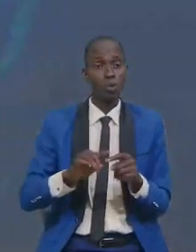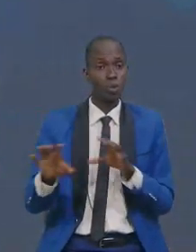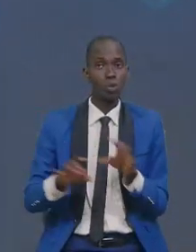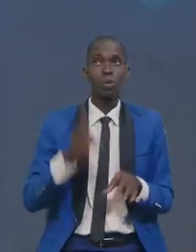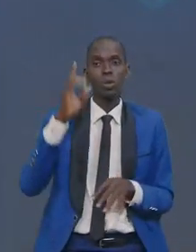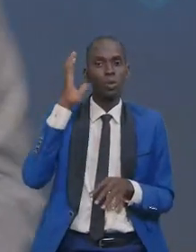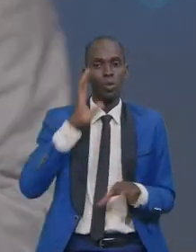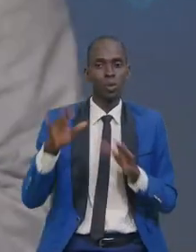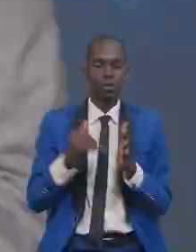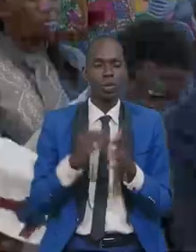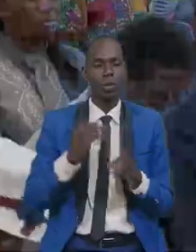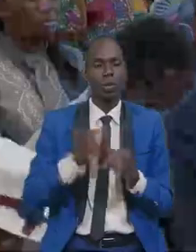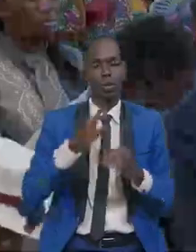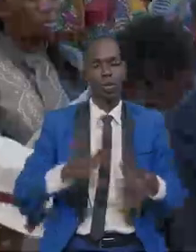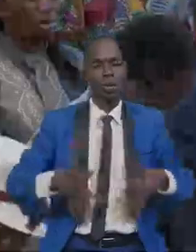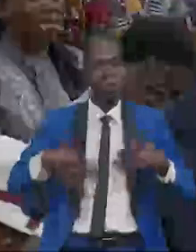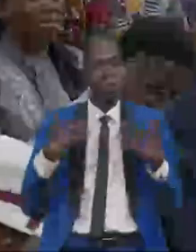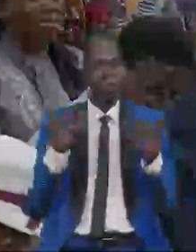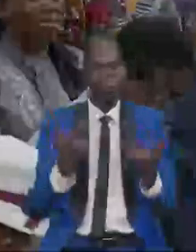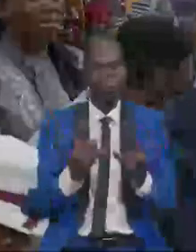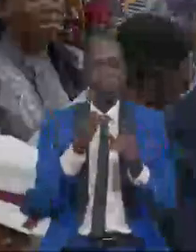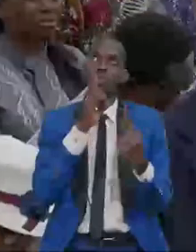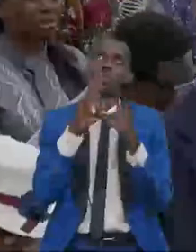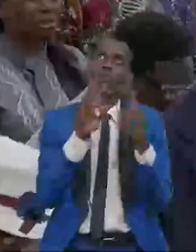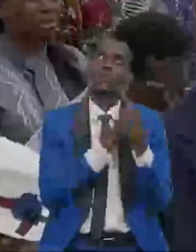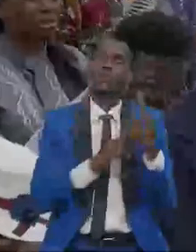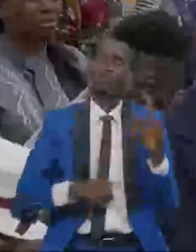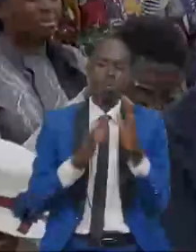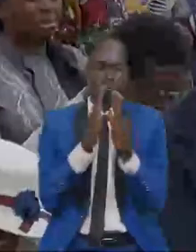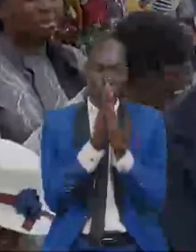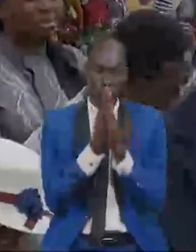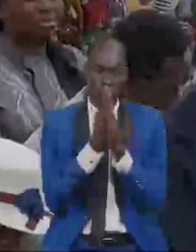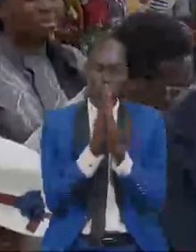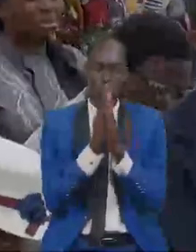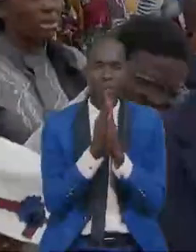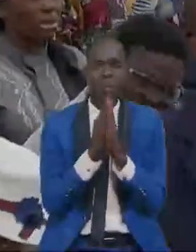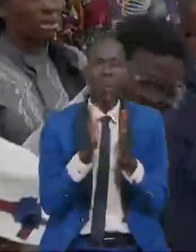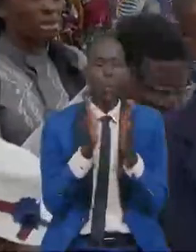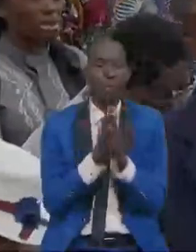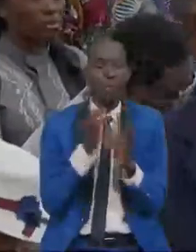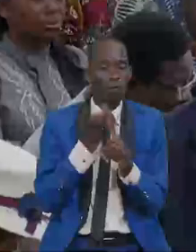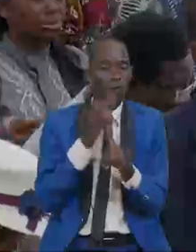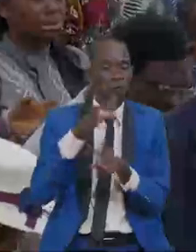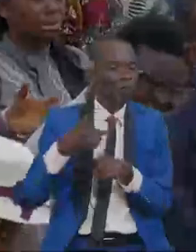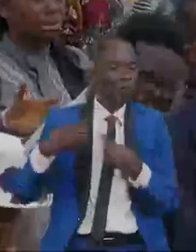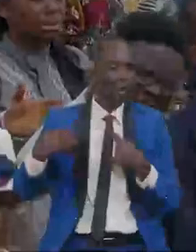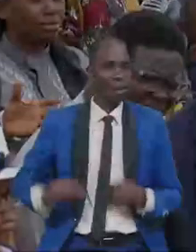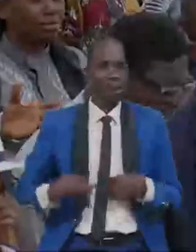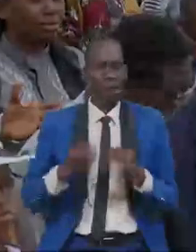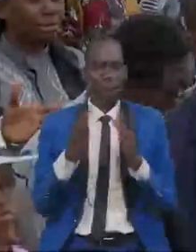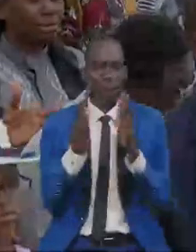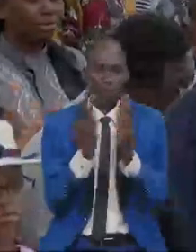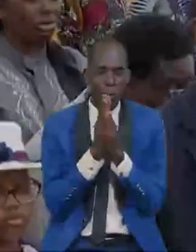fera. Ouvre la bouche maintenant et parle à Dieu dans la prière. Que ta prière vienne de ton cœur. Que